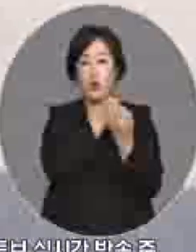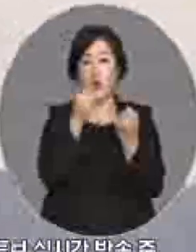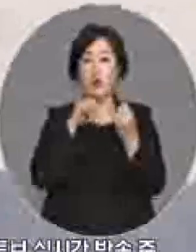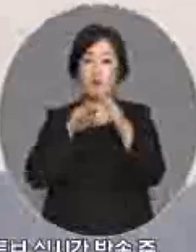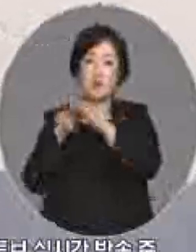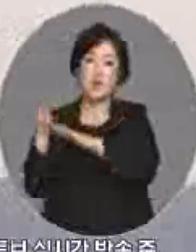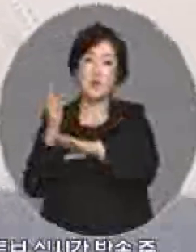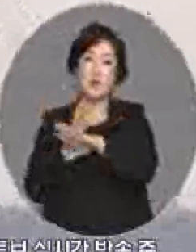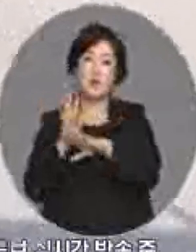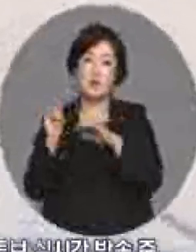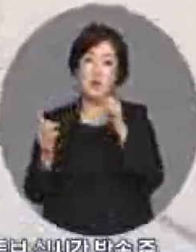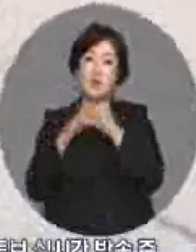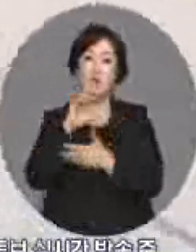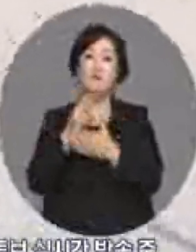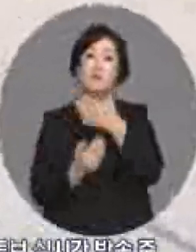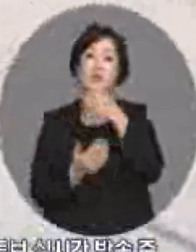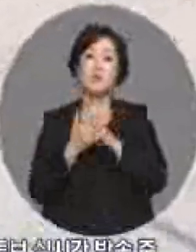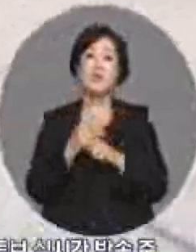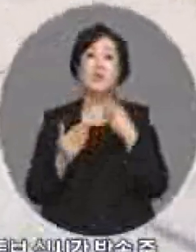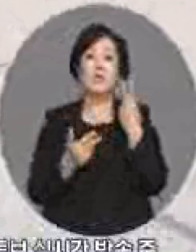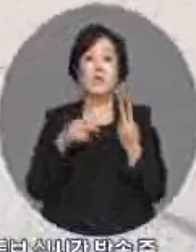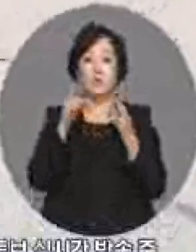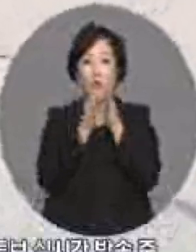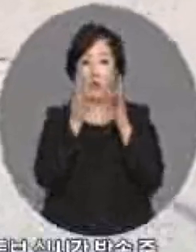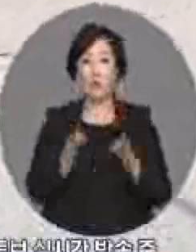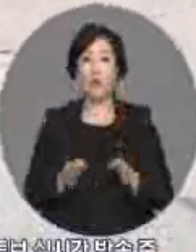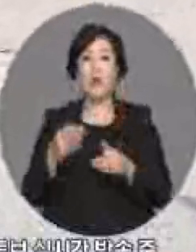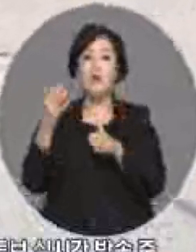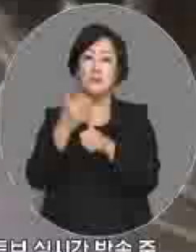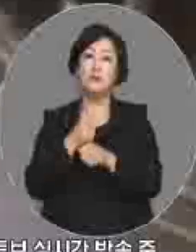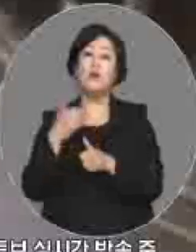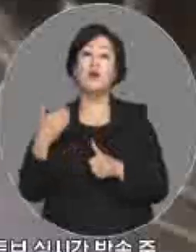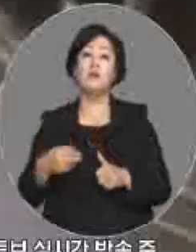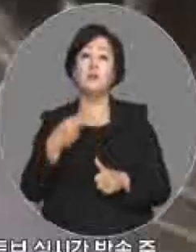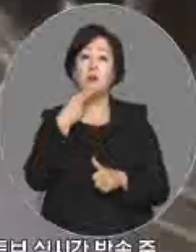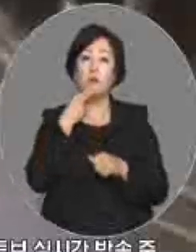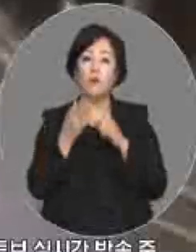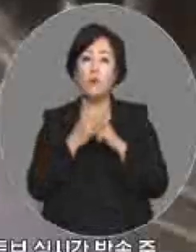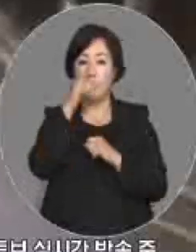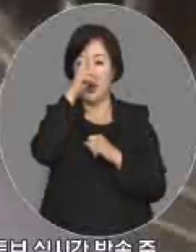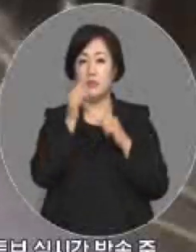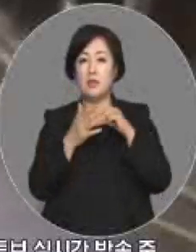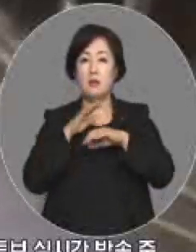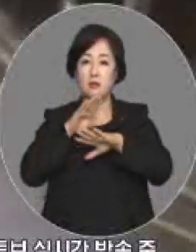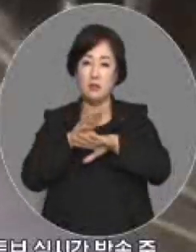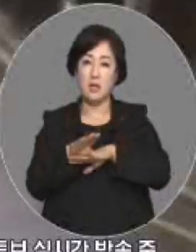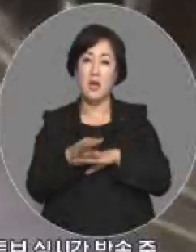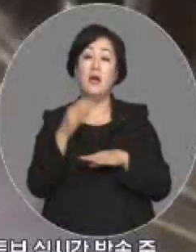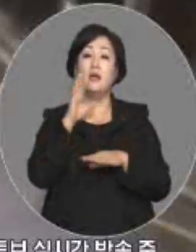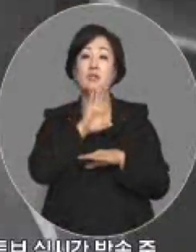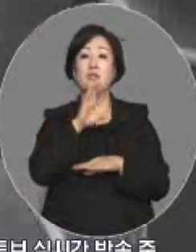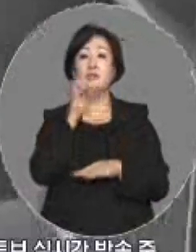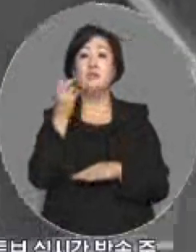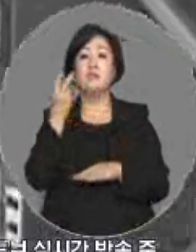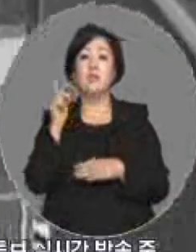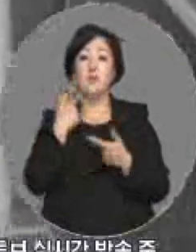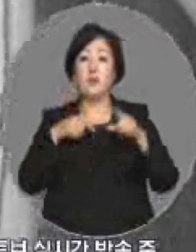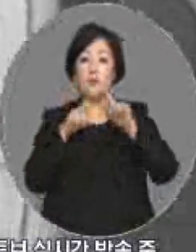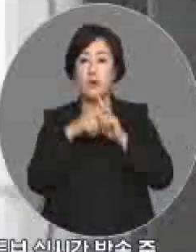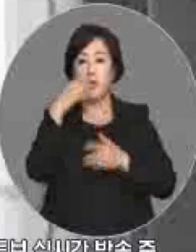용의자는 사건이 발생한 지 2주가 동 도록 잡히지 않았습니다 경찰은 차량 수배 와 cctv 영상 등을 토대로